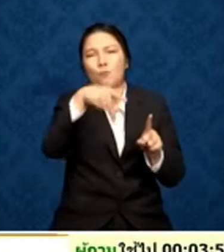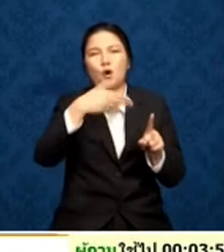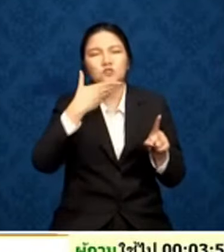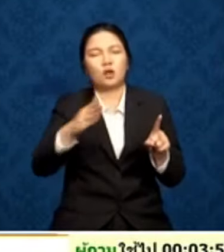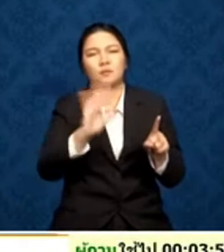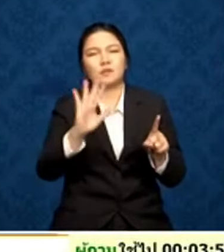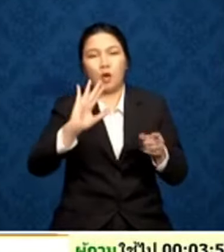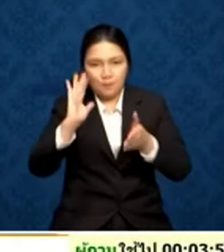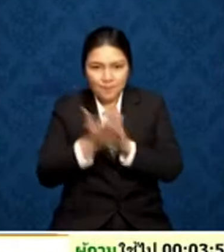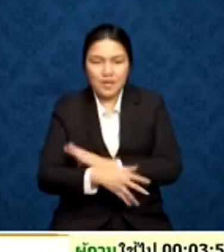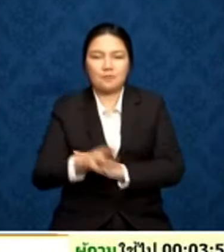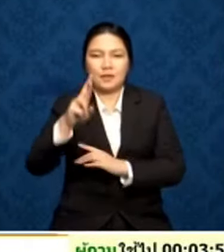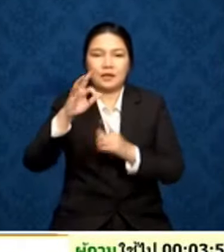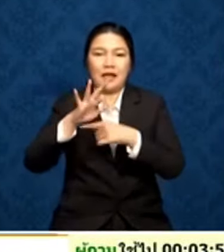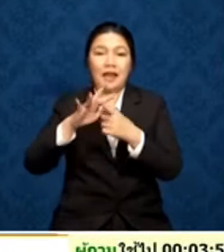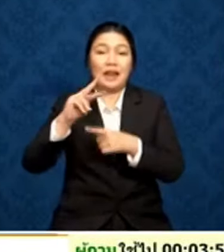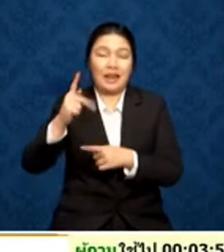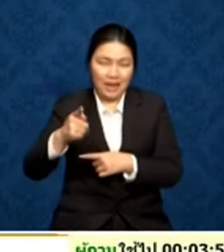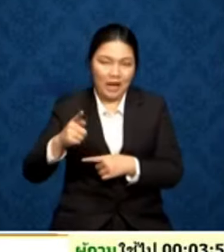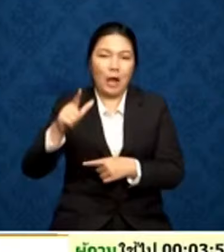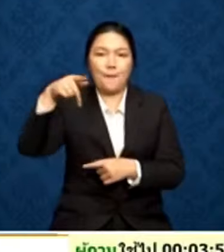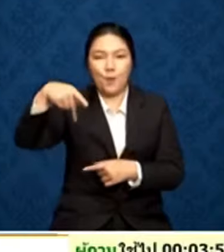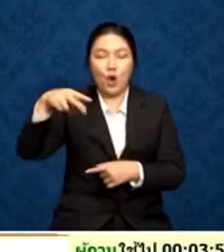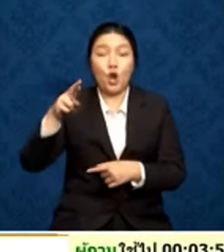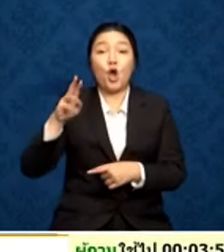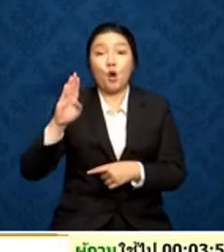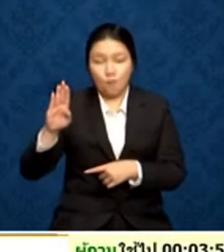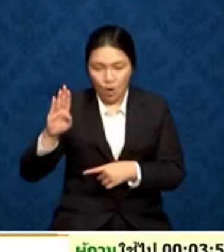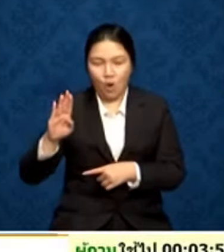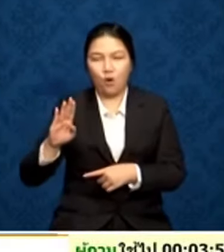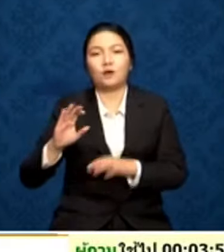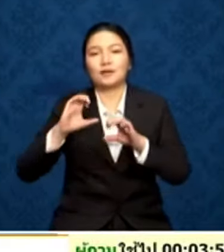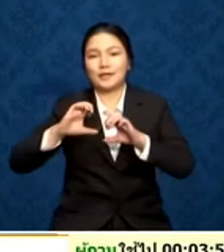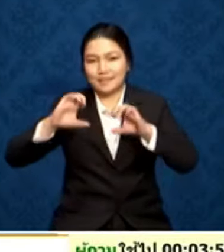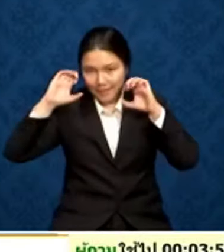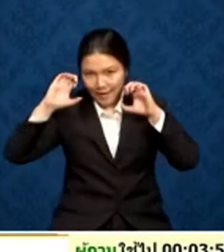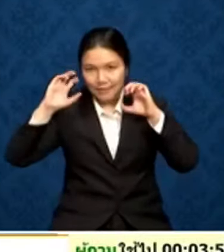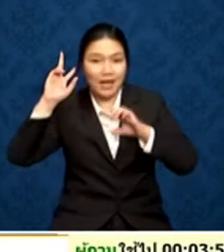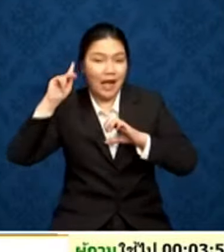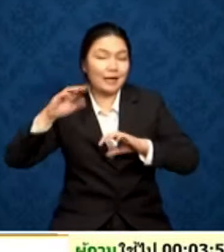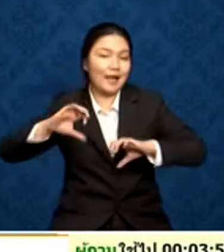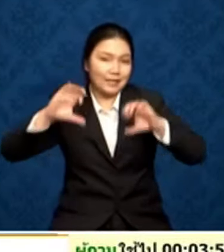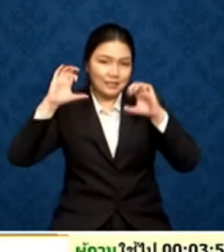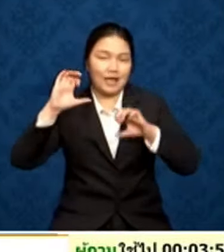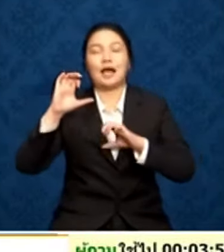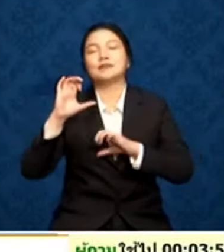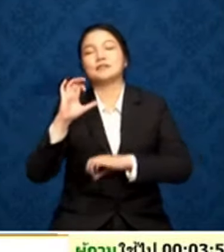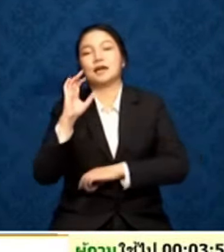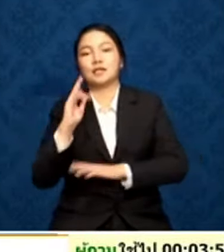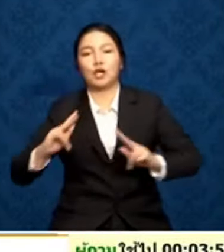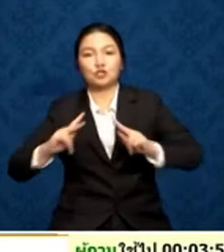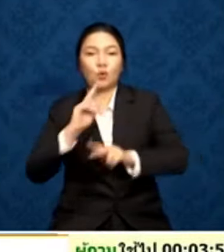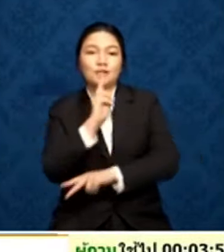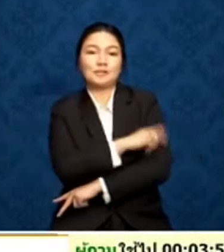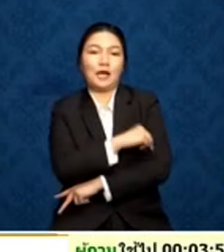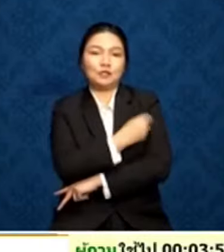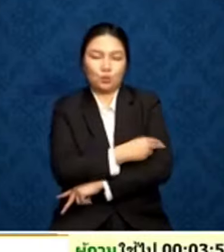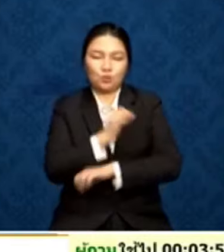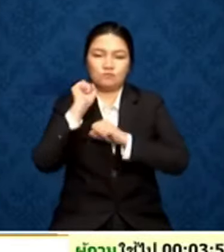บ.ข้าราชการกระทรวงสาธารณสุขออกใหม่ลักษณะคล้ายๆอย่